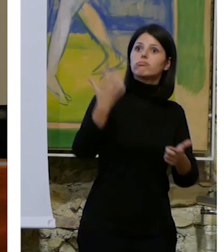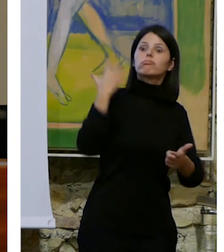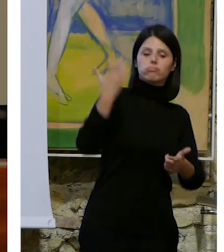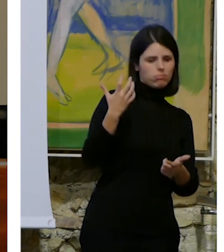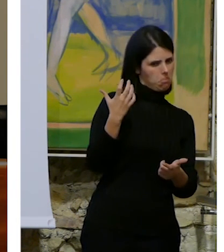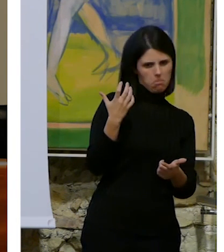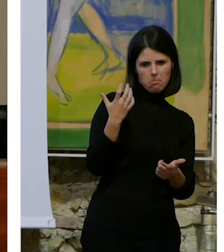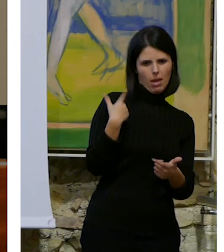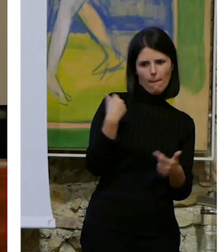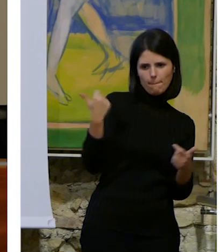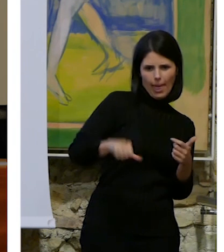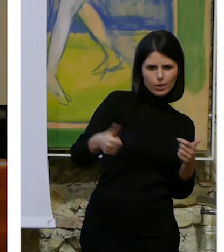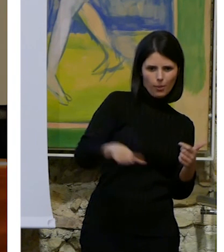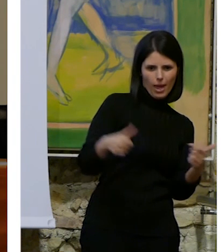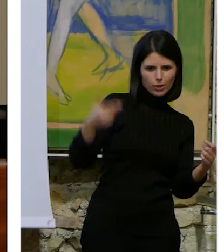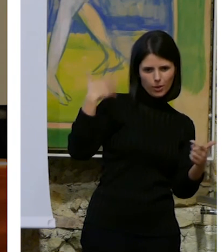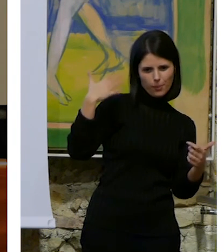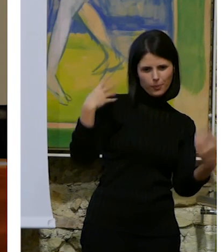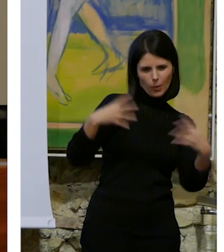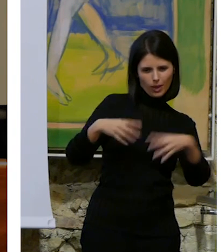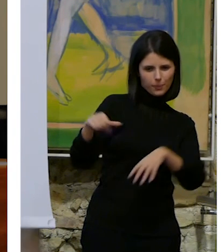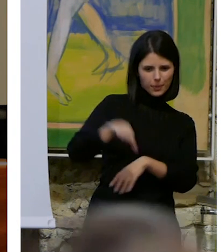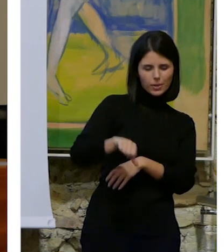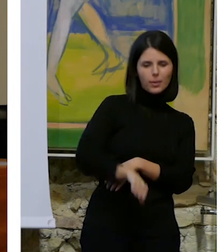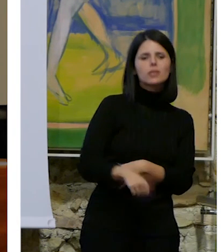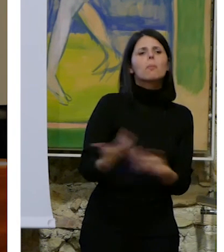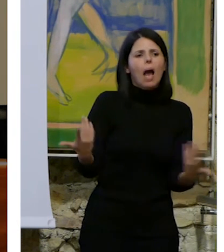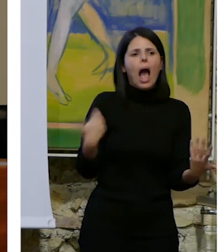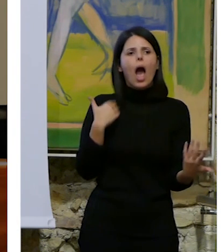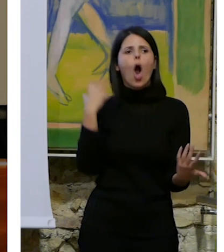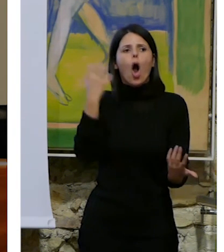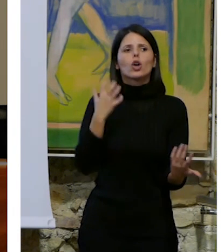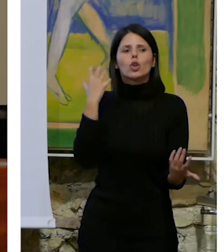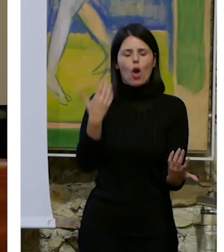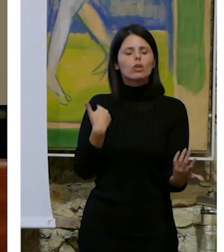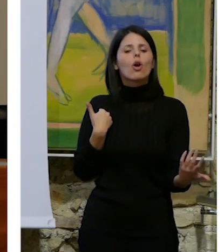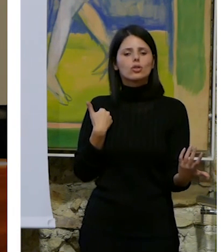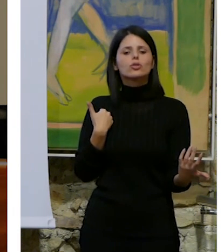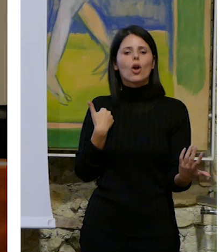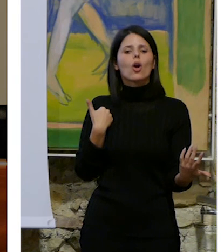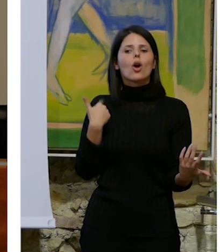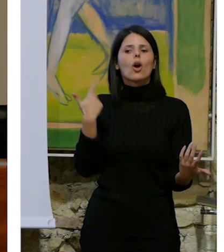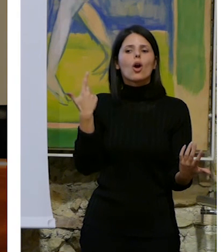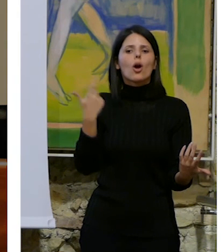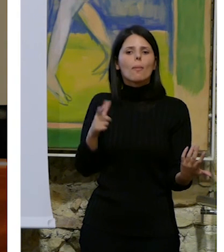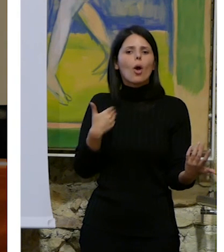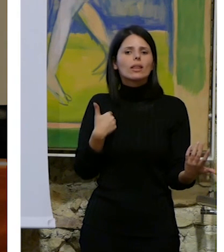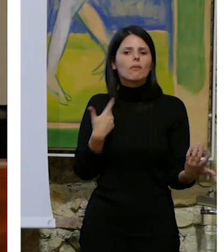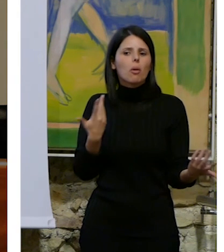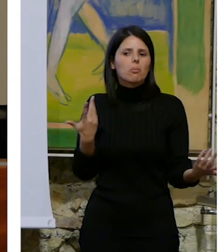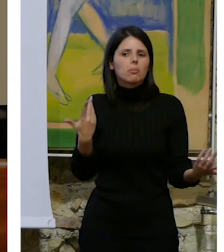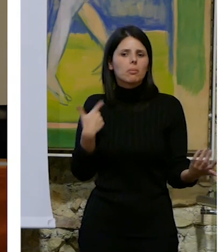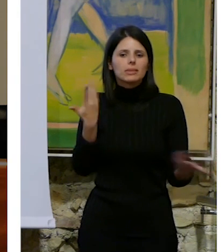popoli, abbiamo perse tutte, no? Ecco, però sono orgoglioso perché quando dico sono essere italiano, io penso